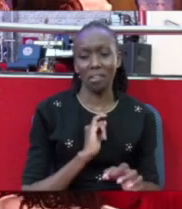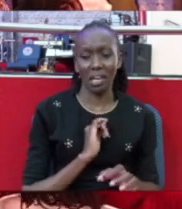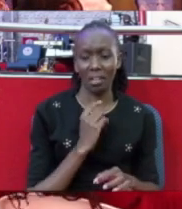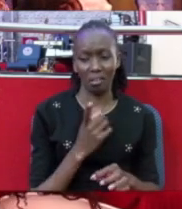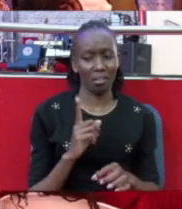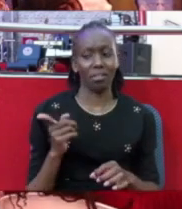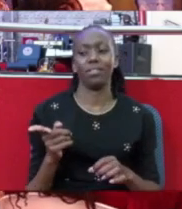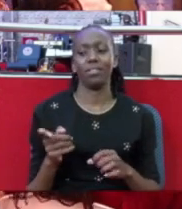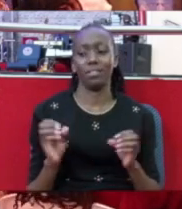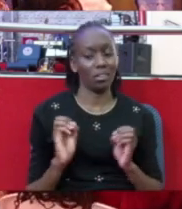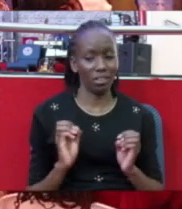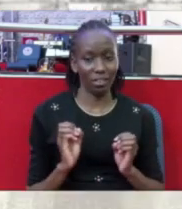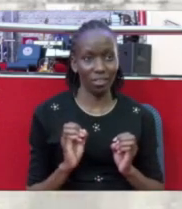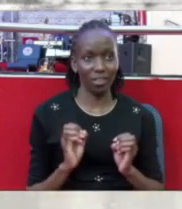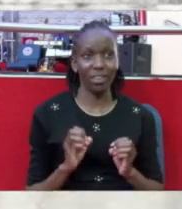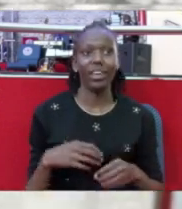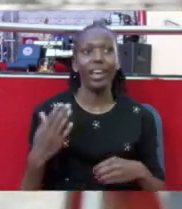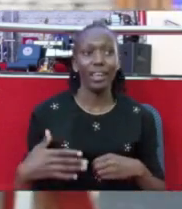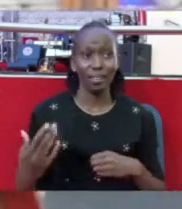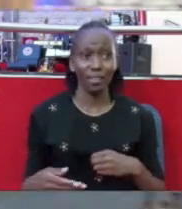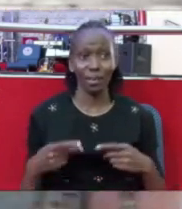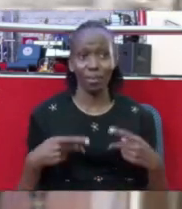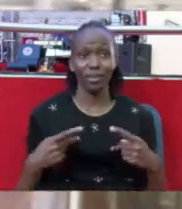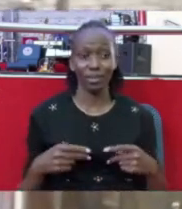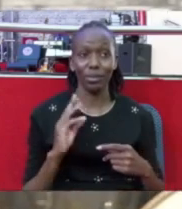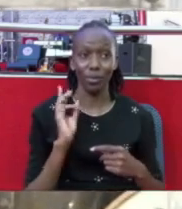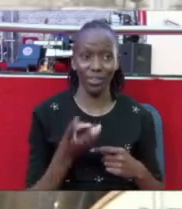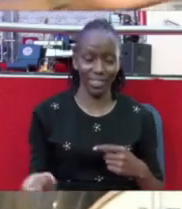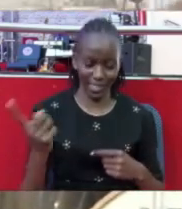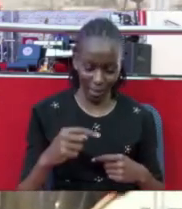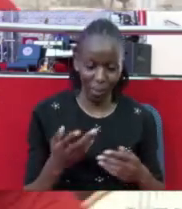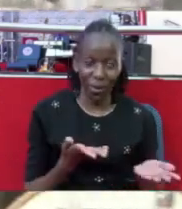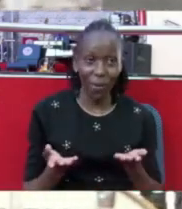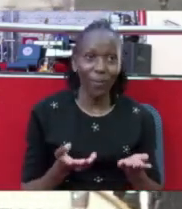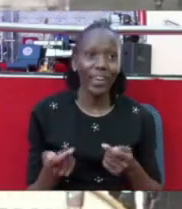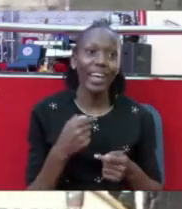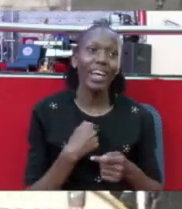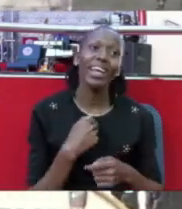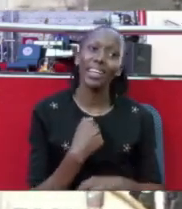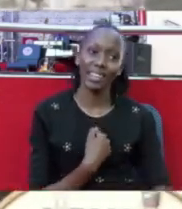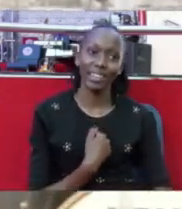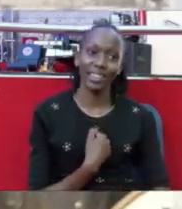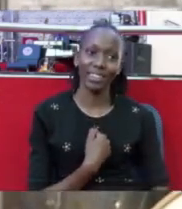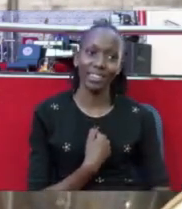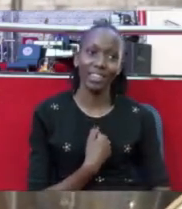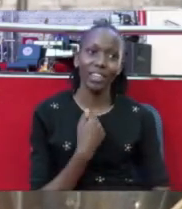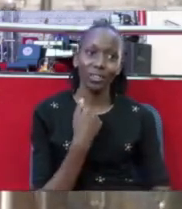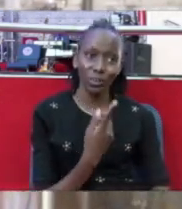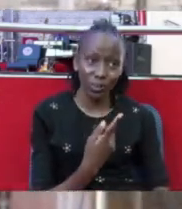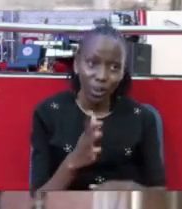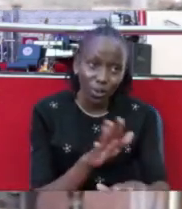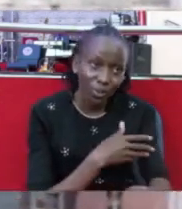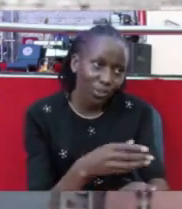me. Nisiposema hivyo kila mtu atakuja penye niko. And so there is a song that is being sung. Kwa hivyo kuna wimbo ambao unaimbwa.